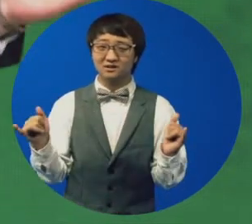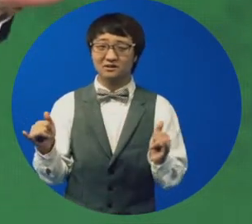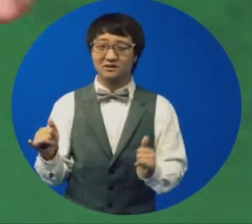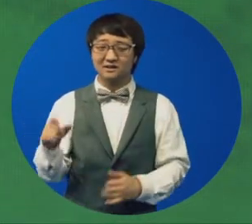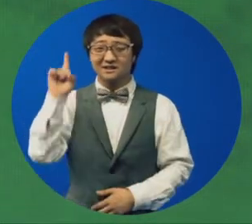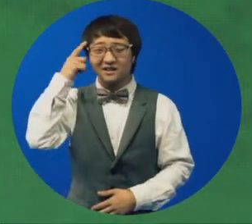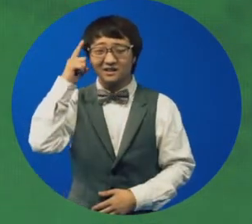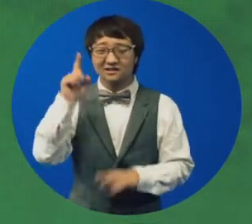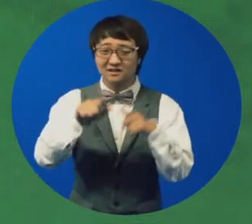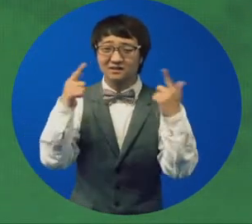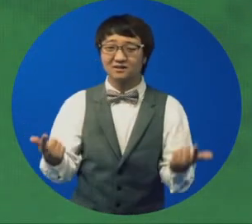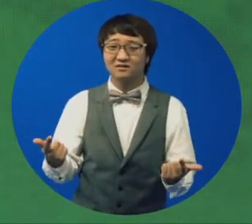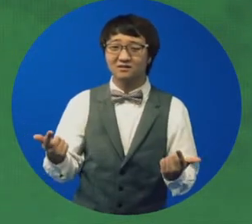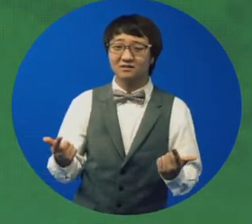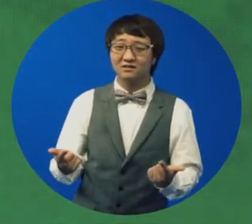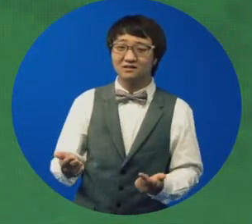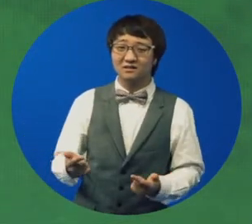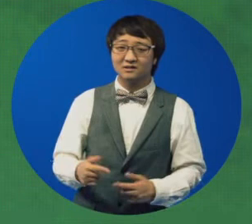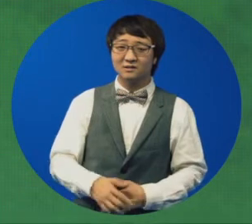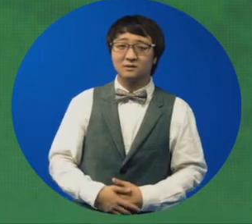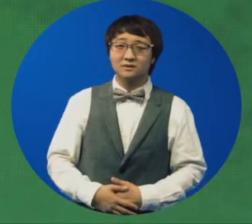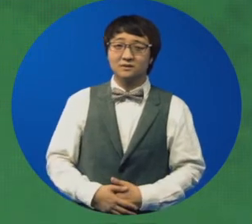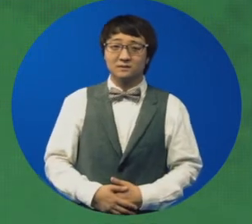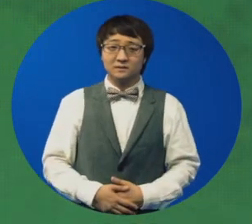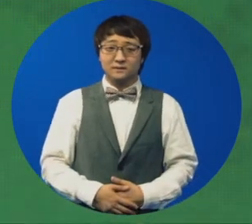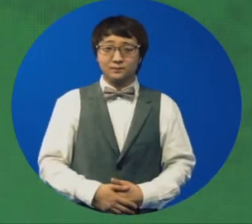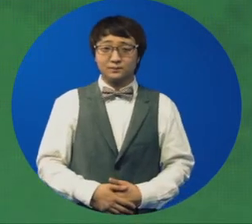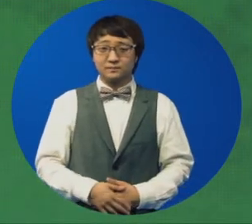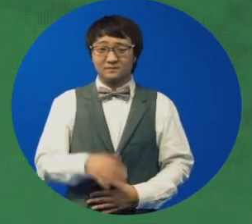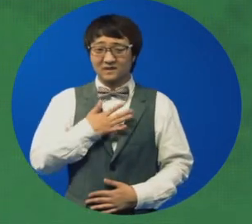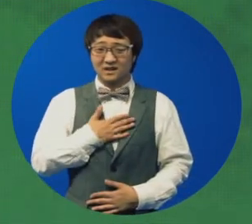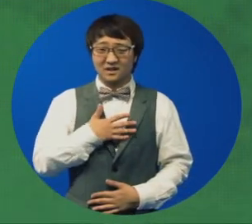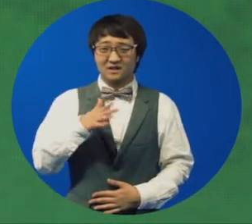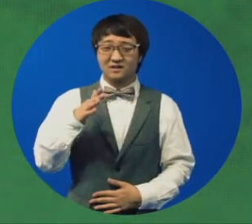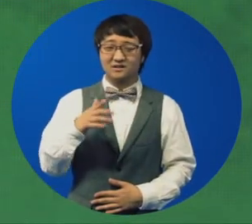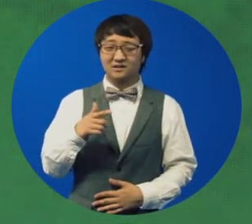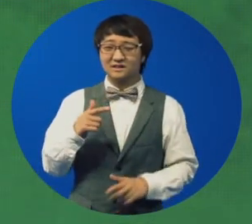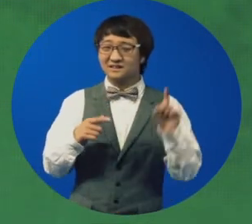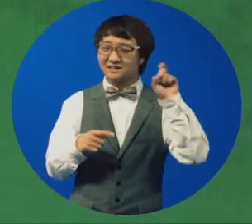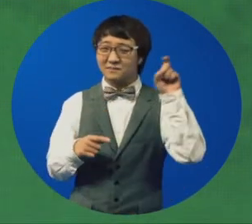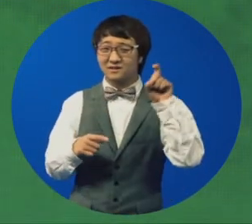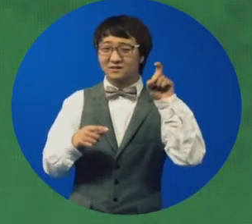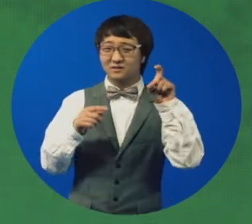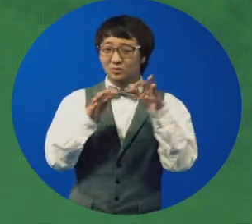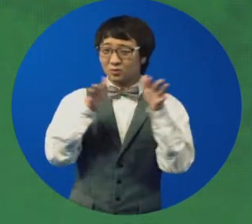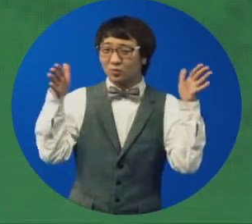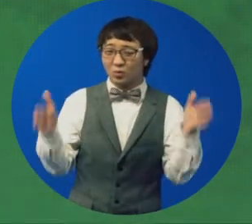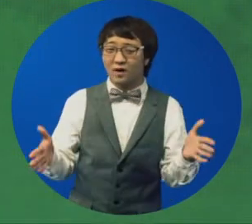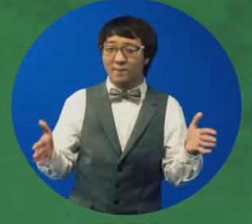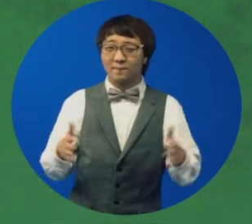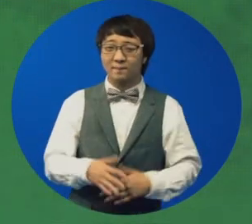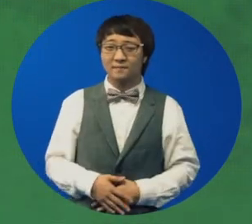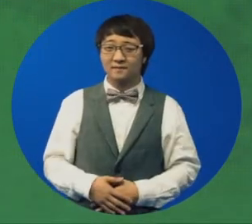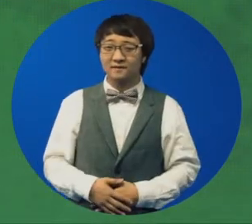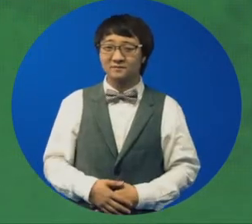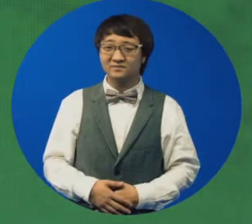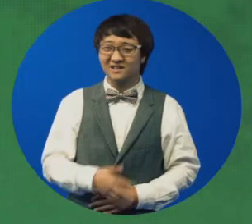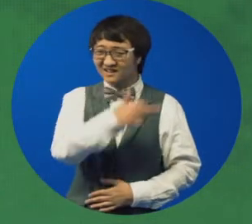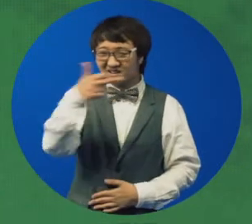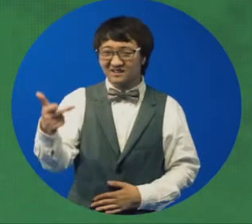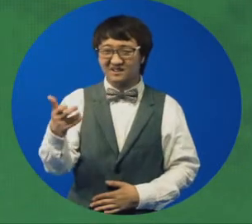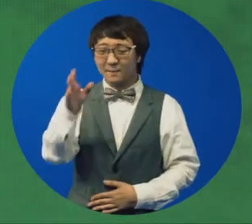이기적으로 살라, 이런 이야기가 아닙니다. 제가 지난 열흘 동안 저도 크고 작은 많은 병을